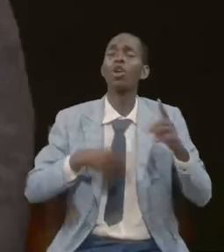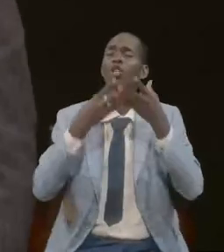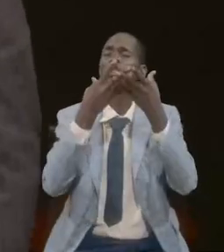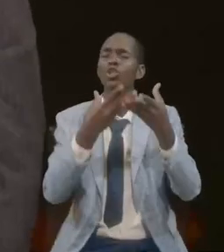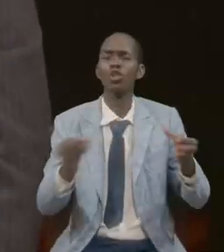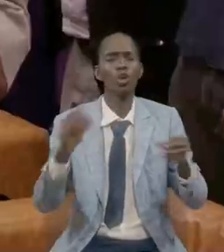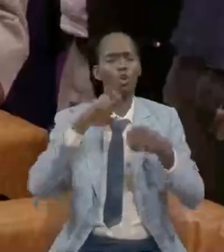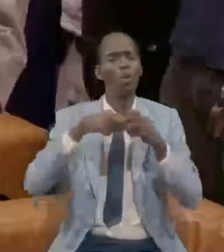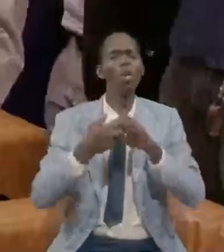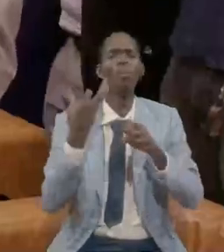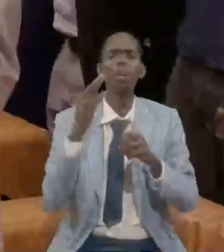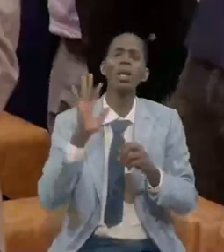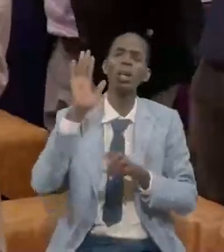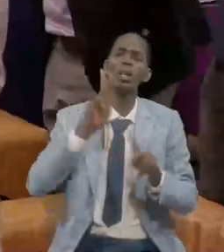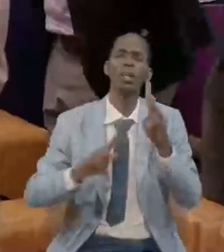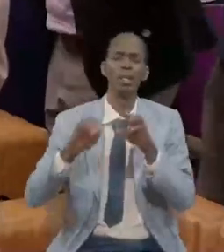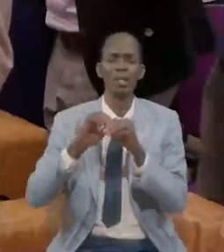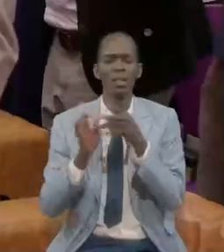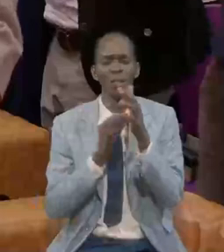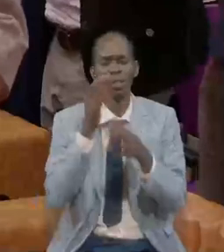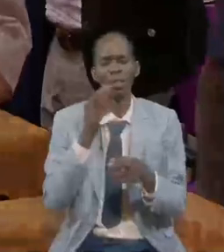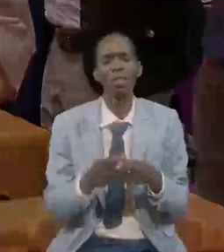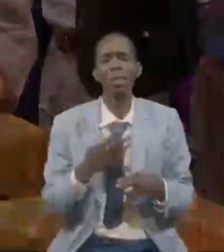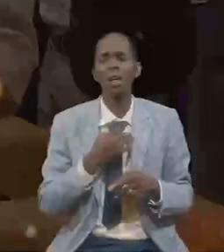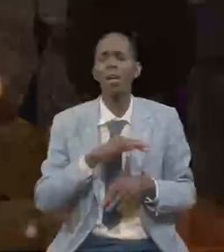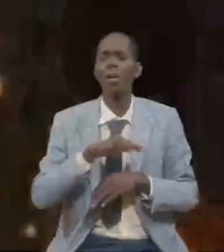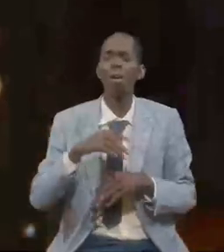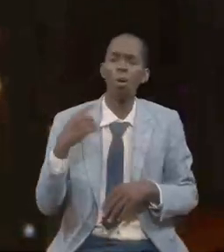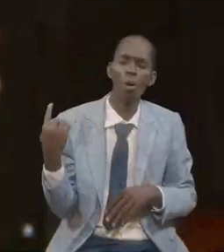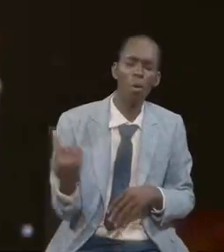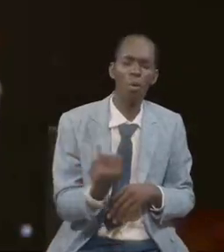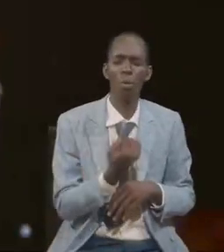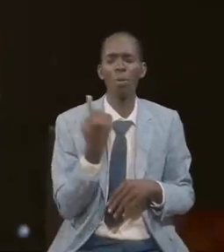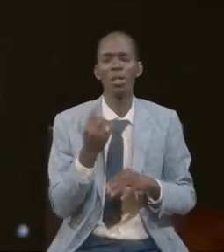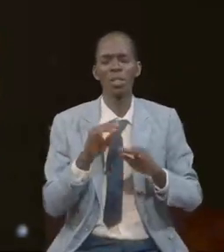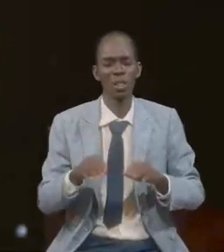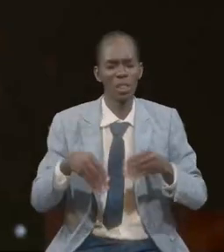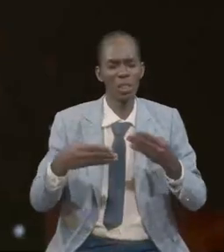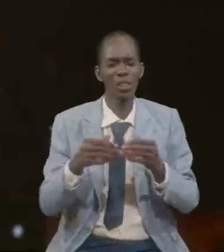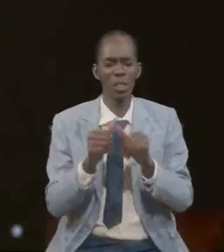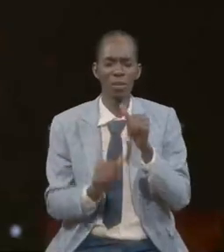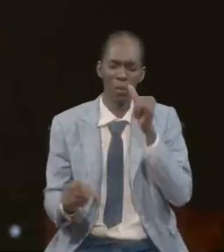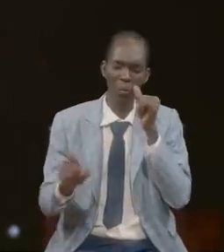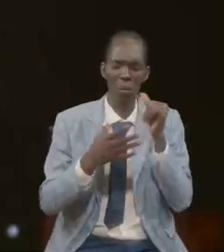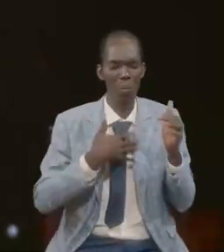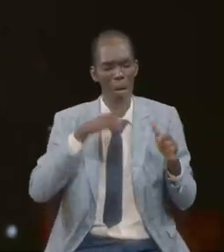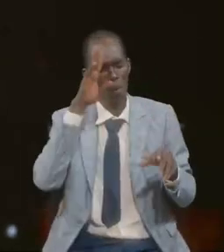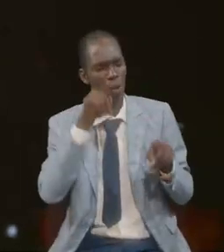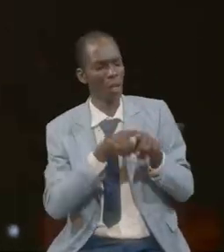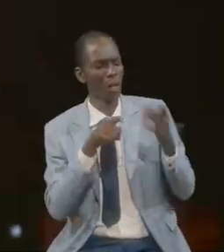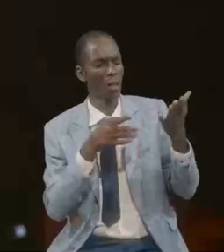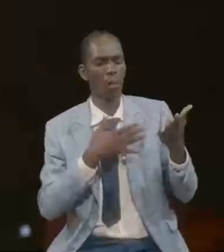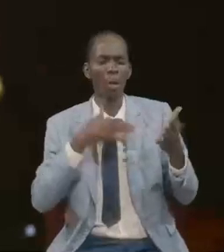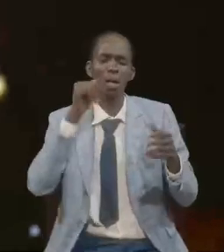le problème de ton peuple au nom de Jésus. Et chaque fois, donne à chacun, mon frère